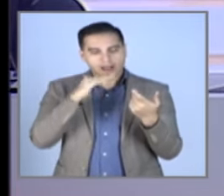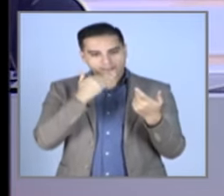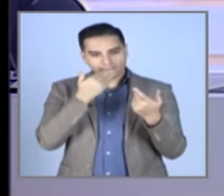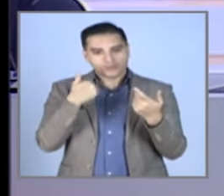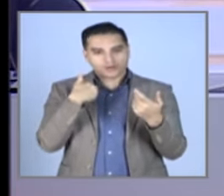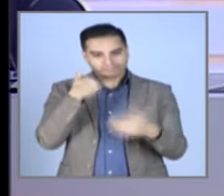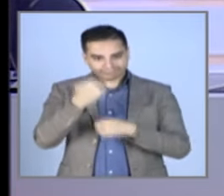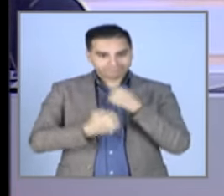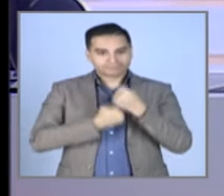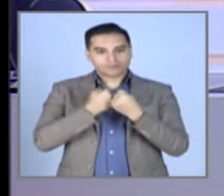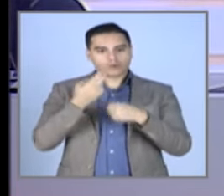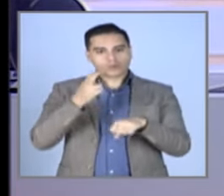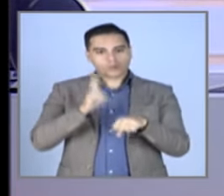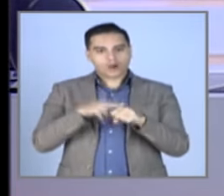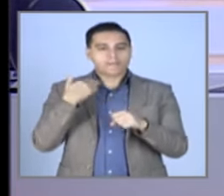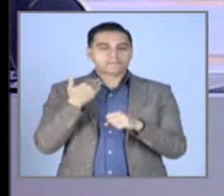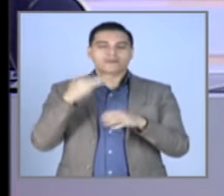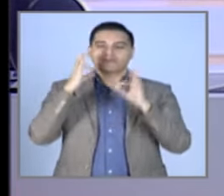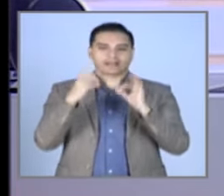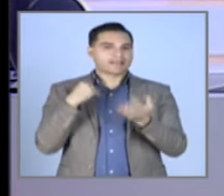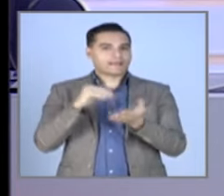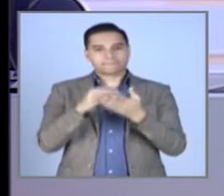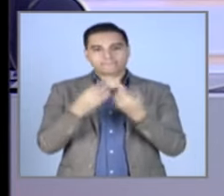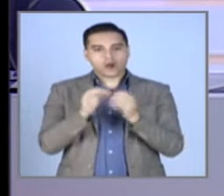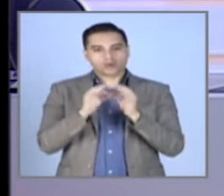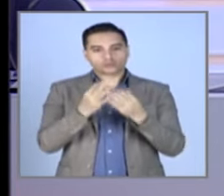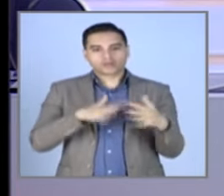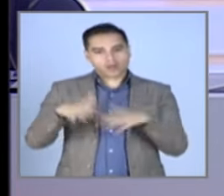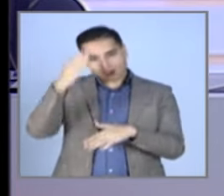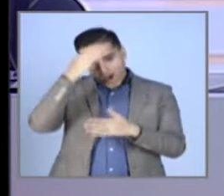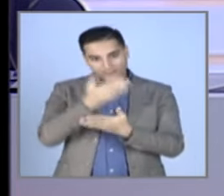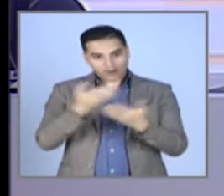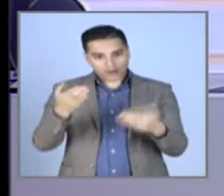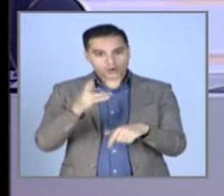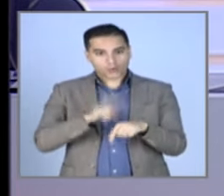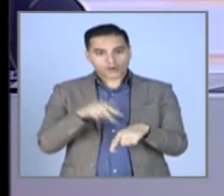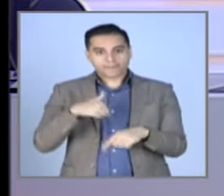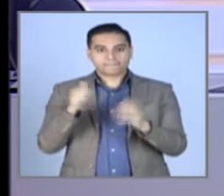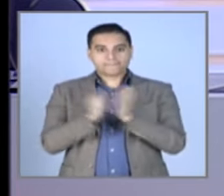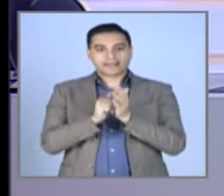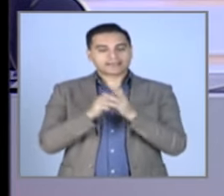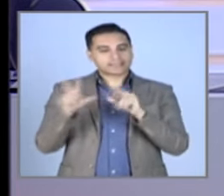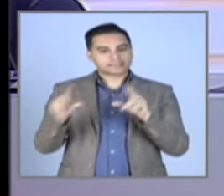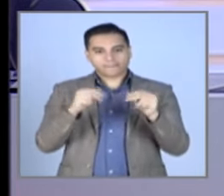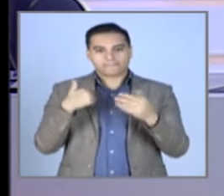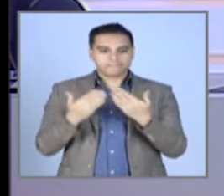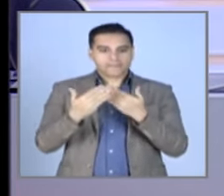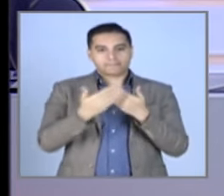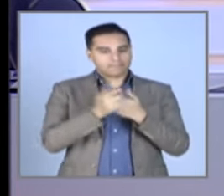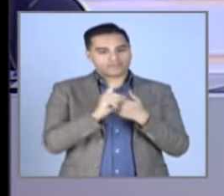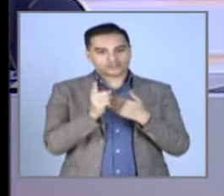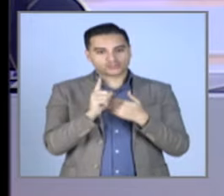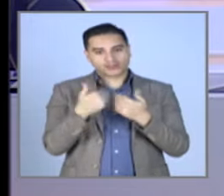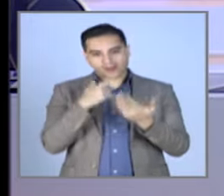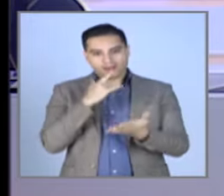وقالبا، وكمان بنفخر او بنفتخر ان احنا جزء من عائله العباقره، واحنا رجعنا بيتنا ما رحناش بعيد يعني. فيعني